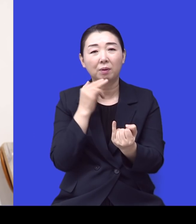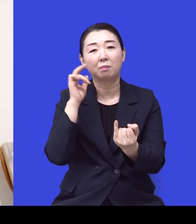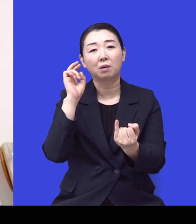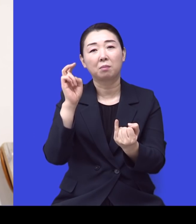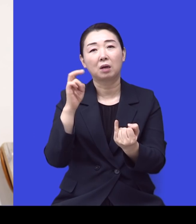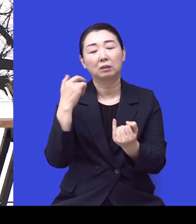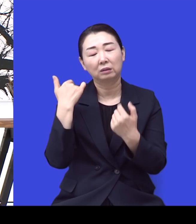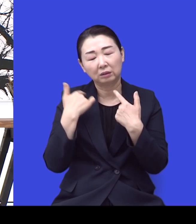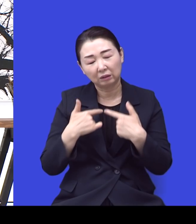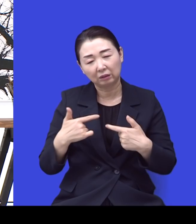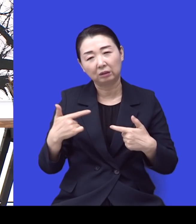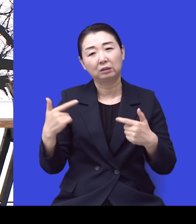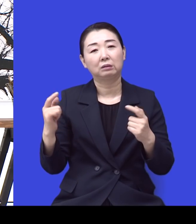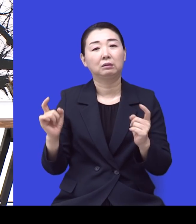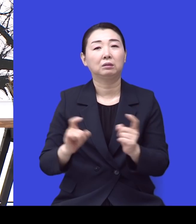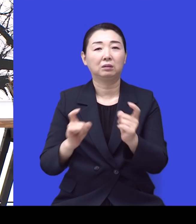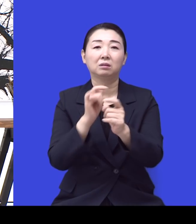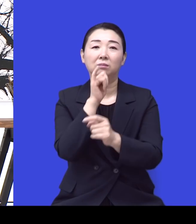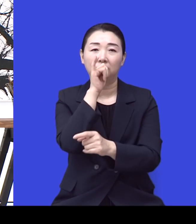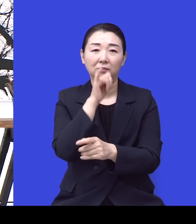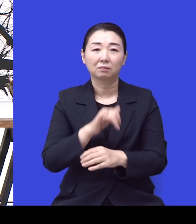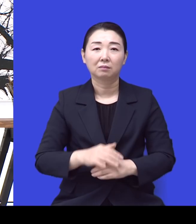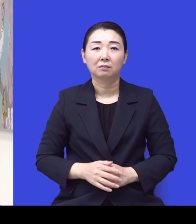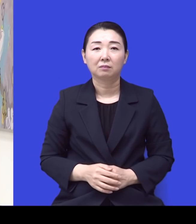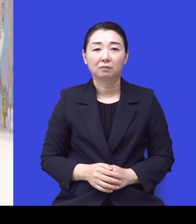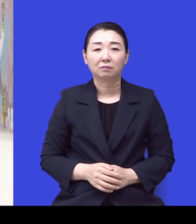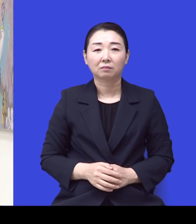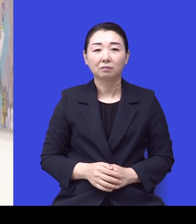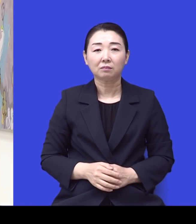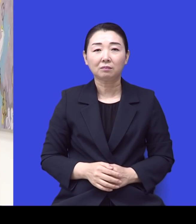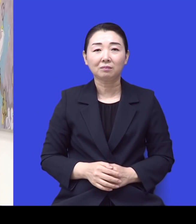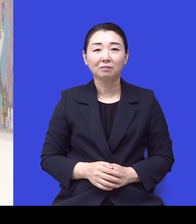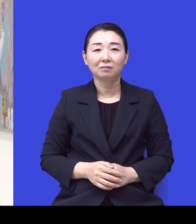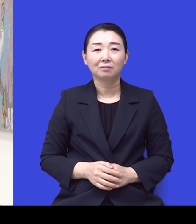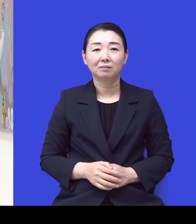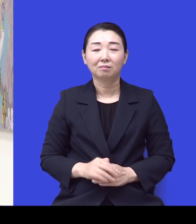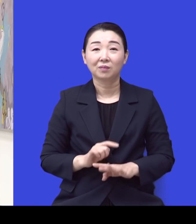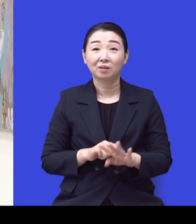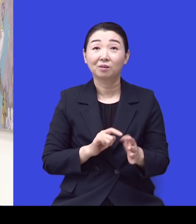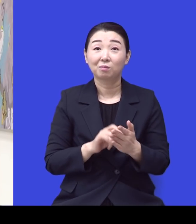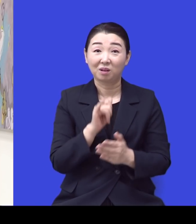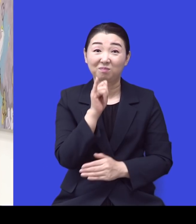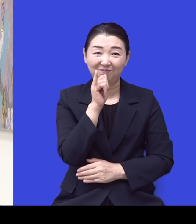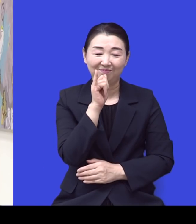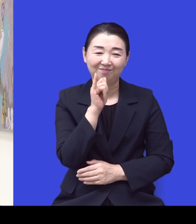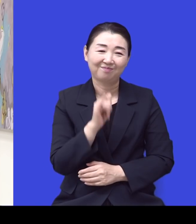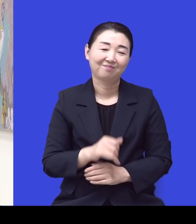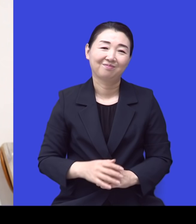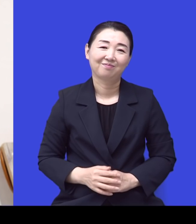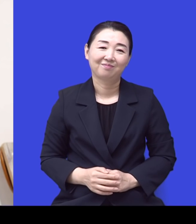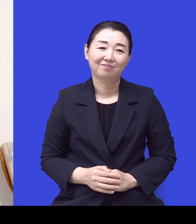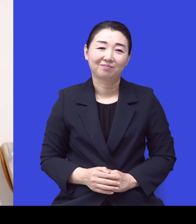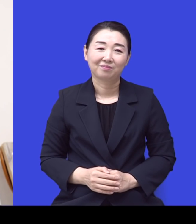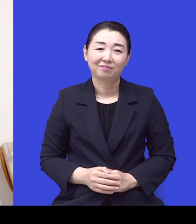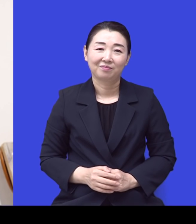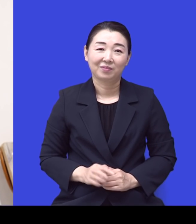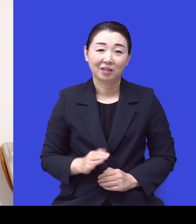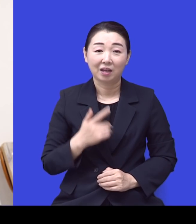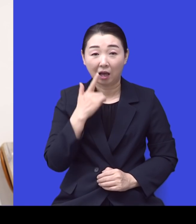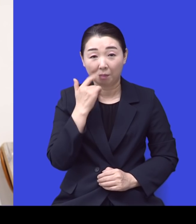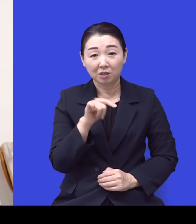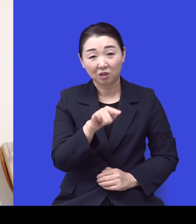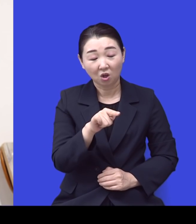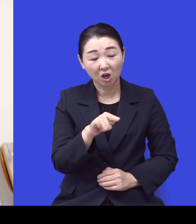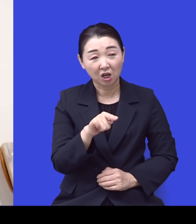늘 부부싸움 하셨으니까 예. 그 마음이 들었던 그 기억 그러면서 그래 그 아버지는